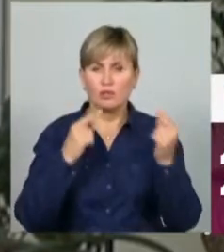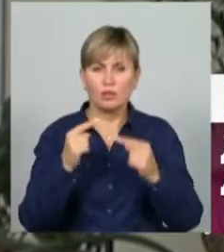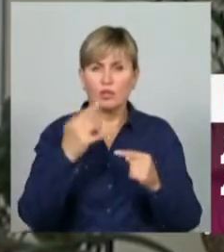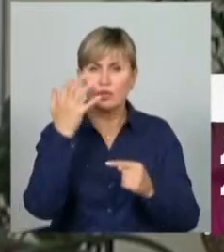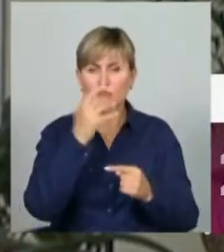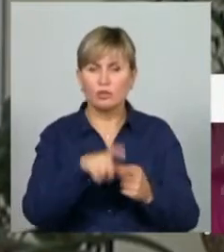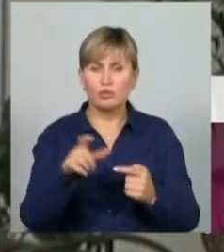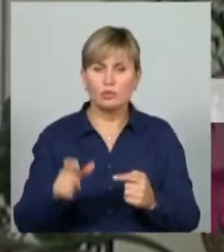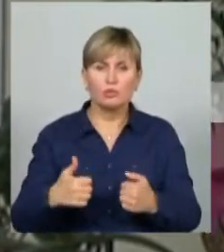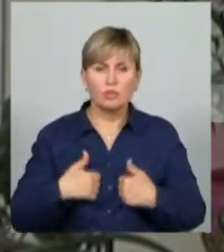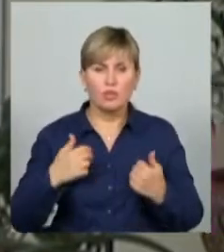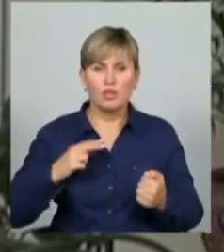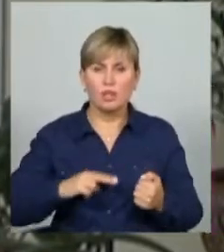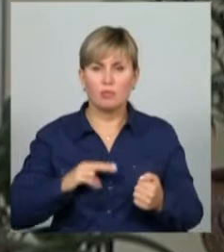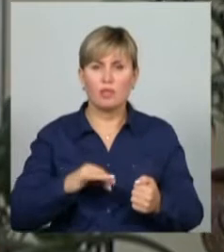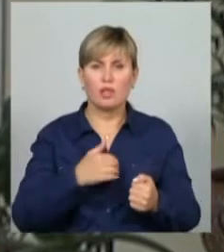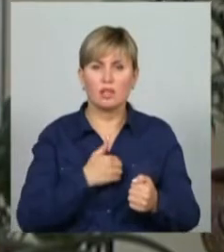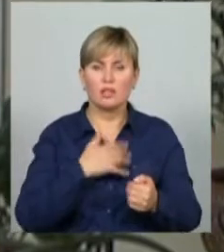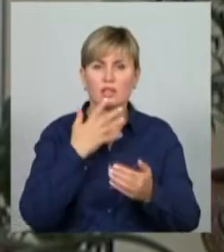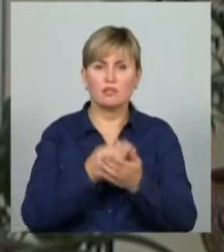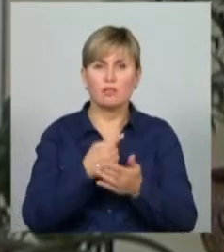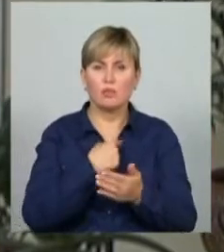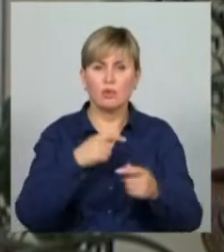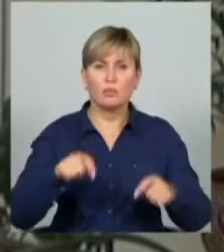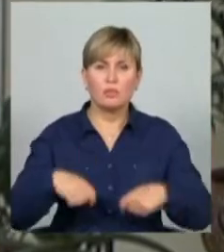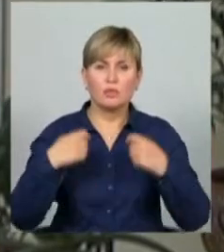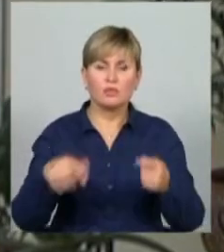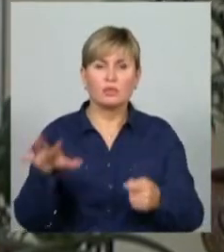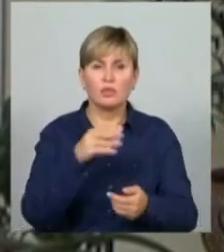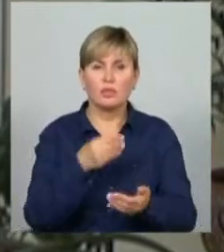незрячих людей. Она усердно работала и хотела своим голосом донести всю